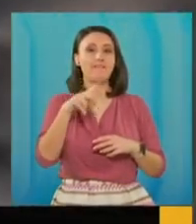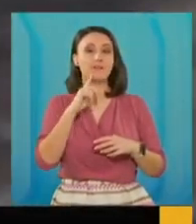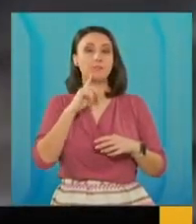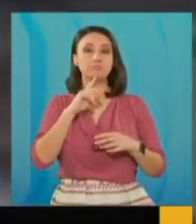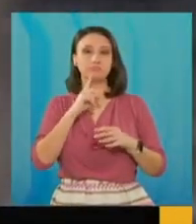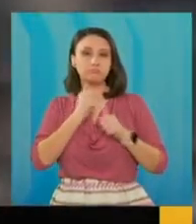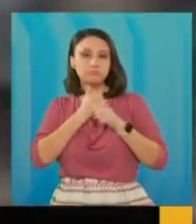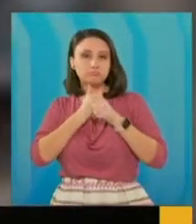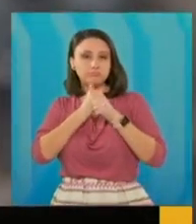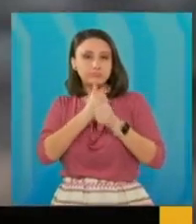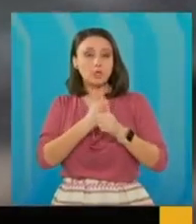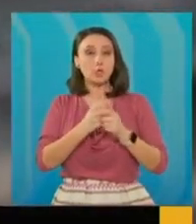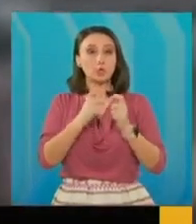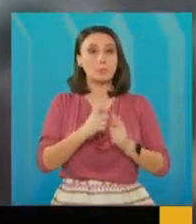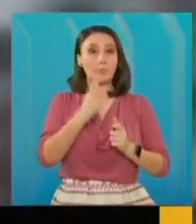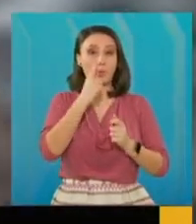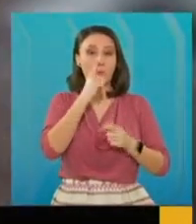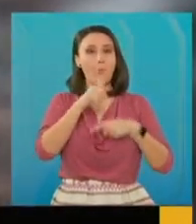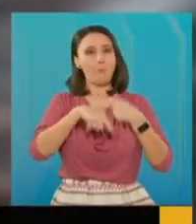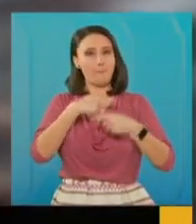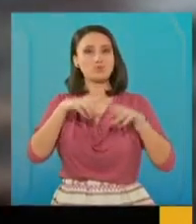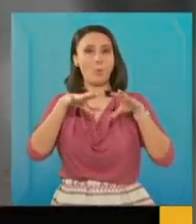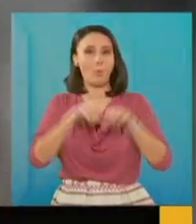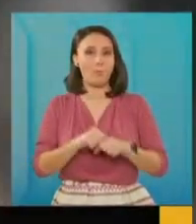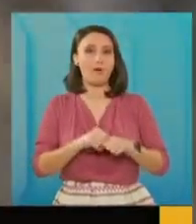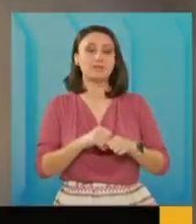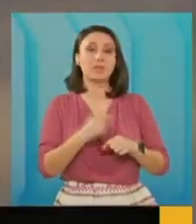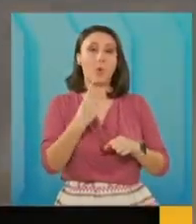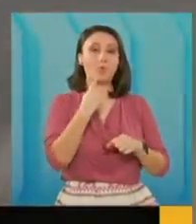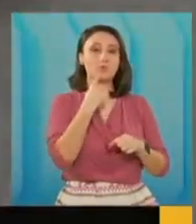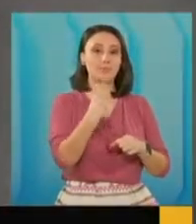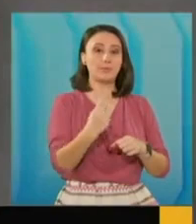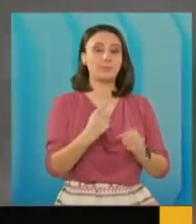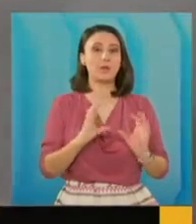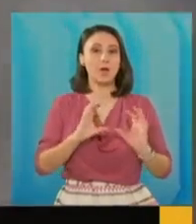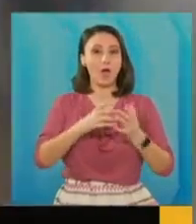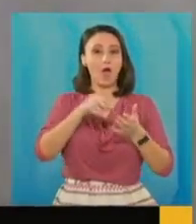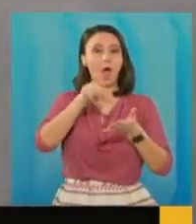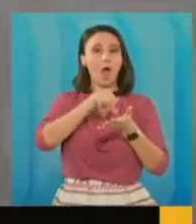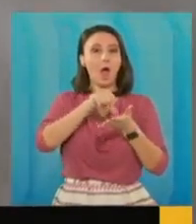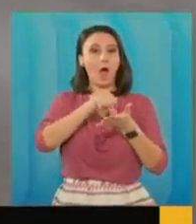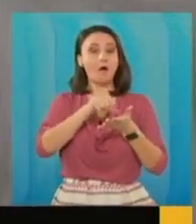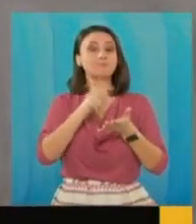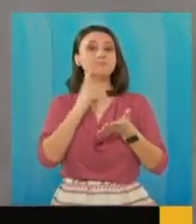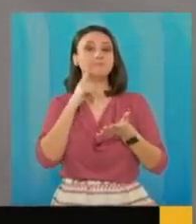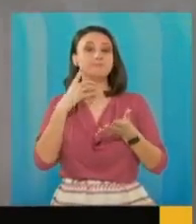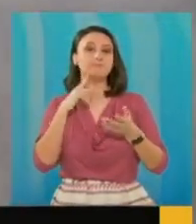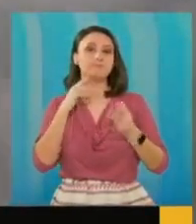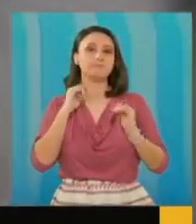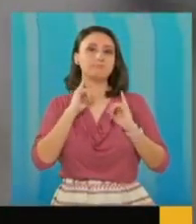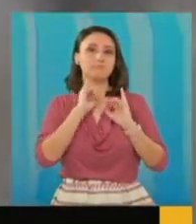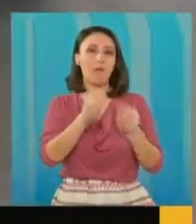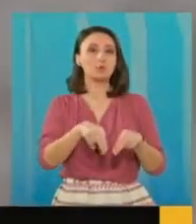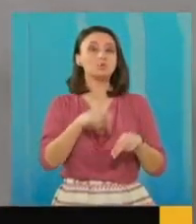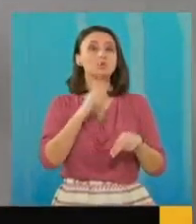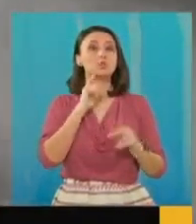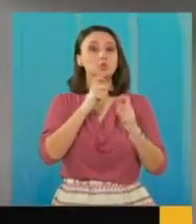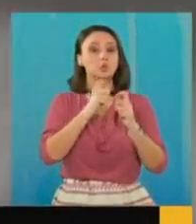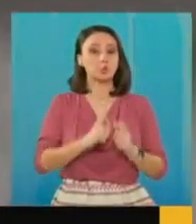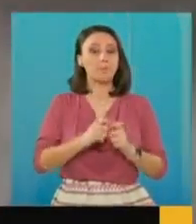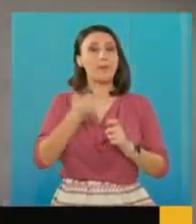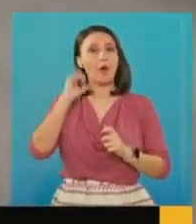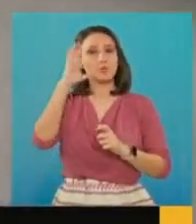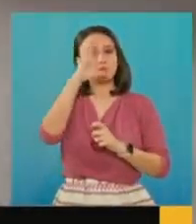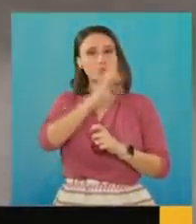care urmează să fie ocupat. De mai bine de o săptămână în jurul capitalei au fost mobilizate trupe, iar noaptea trecută o coloană impresionantă